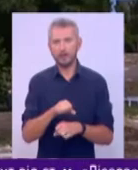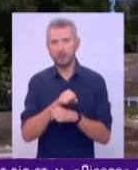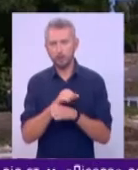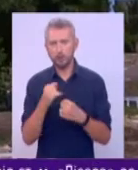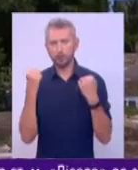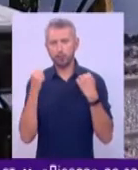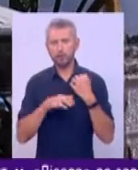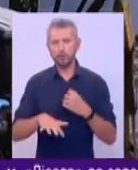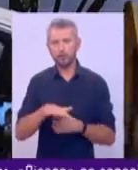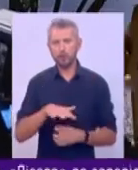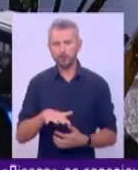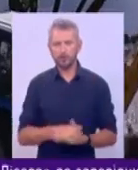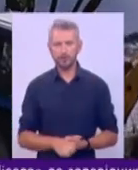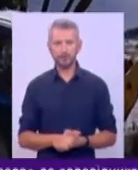майданчики.